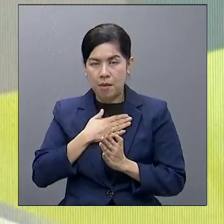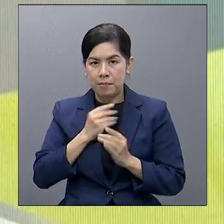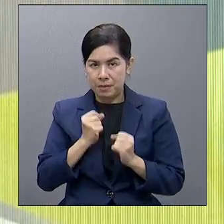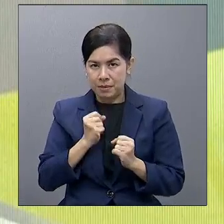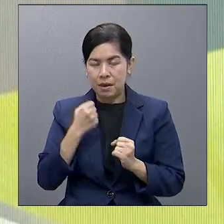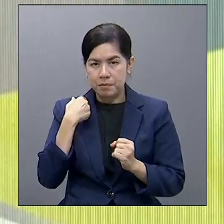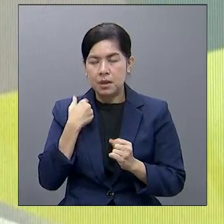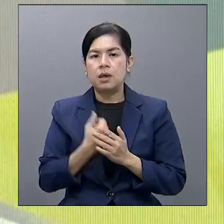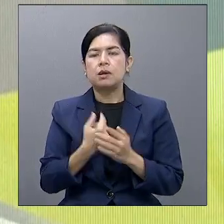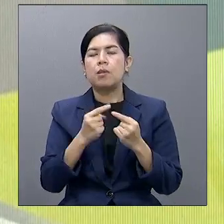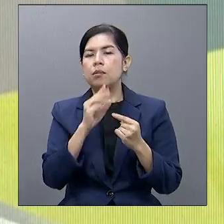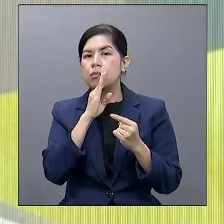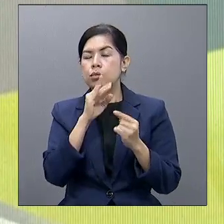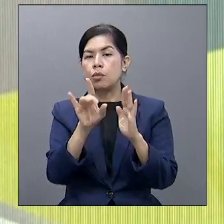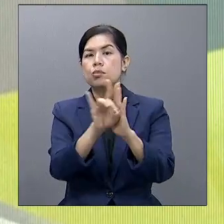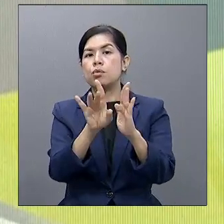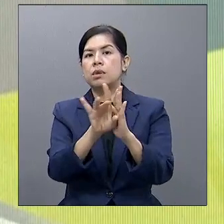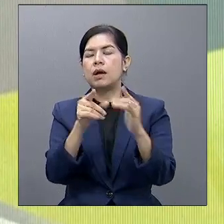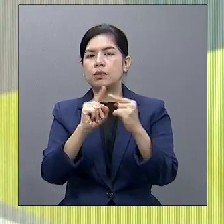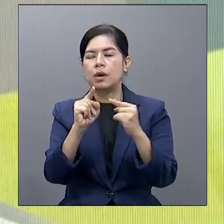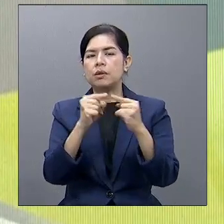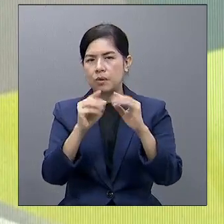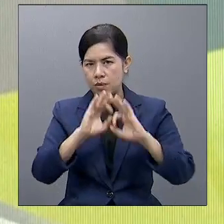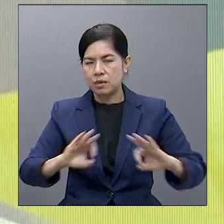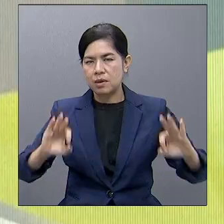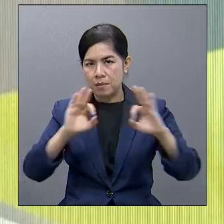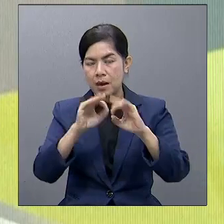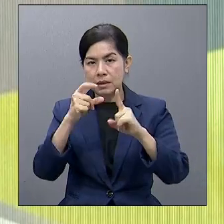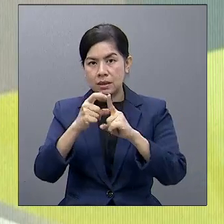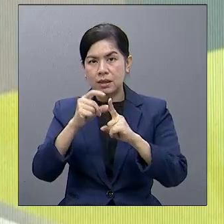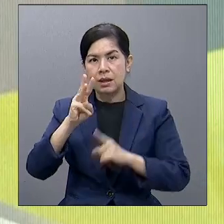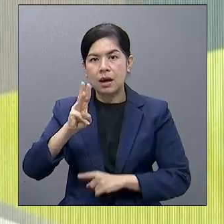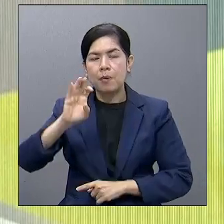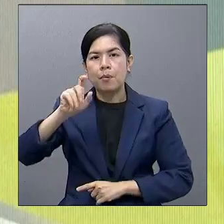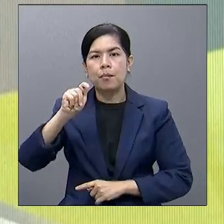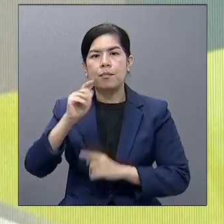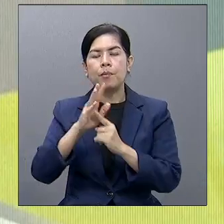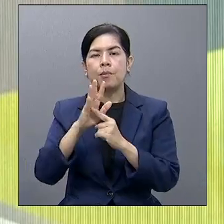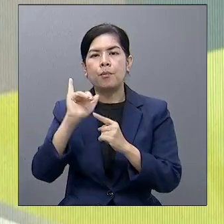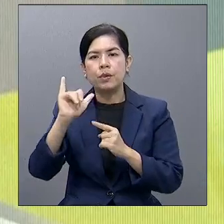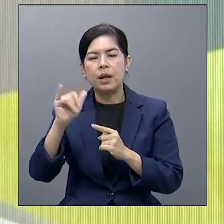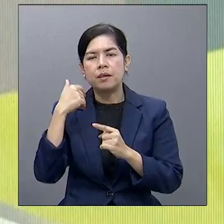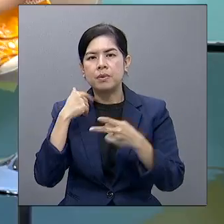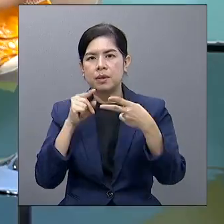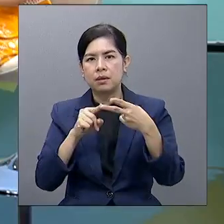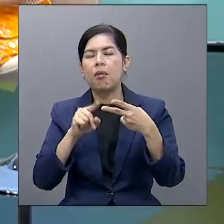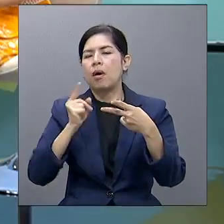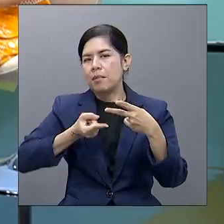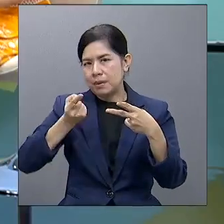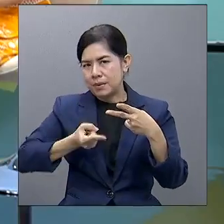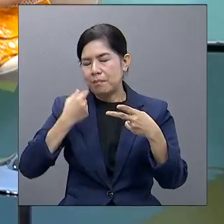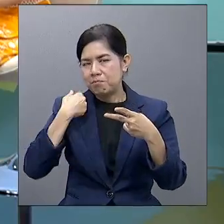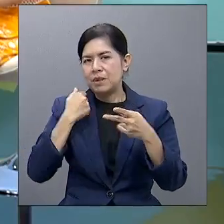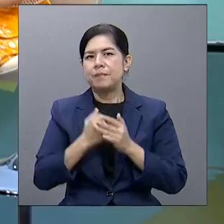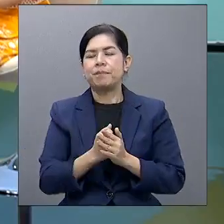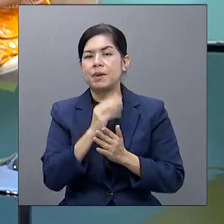ที่จะพาเราไปสู่เส้นชัยนั่นก็คือคำว่าวินัยแล้วก็คว่าความสม่ำเสมอนั่นเองค่ะอืเอาล่ะอ่ะก็ใคร